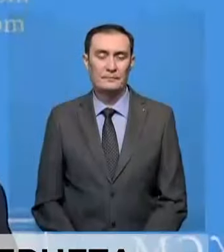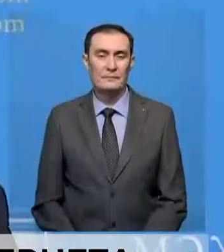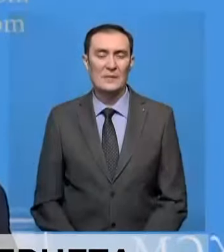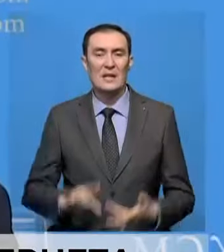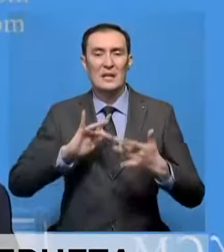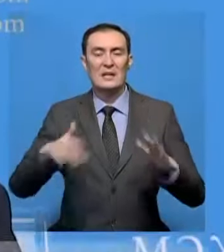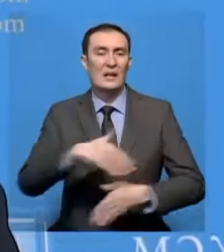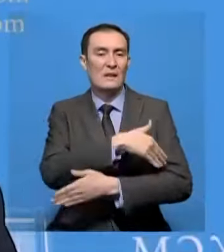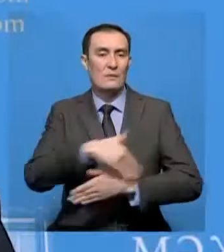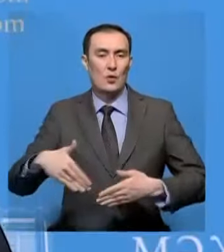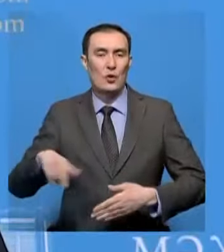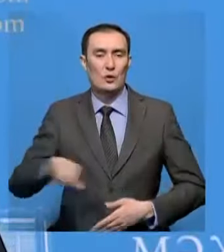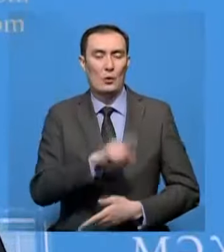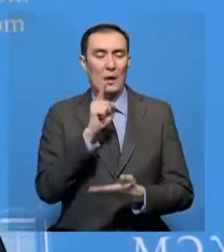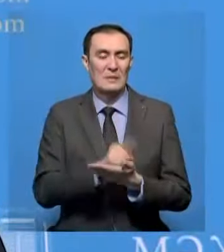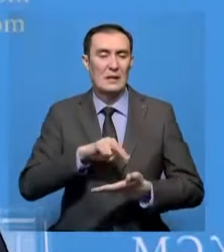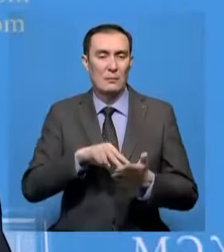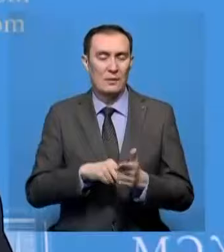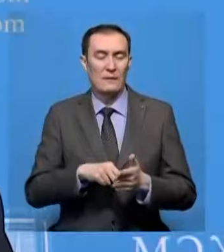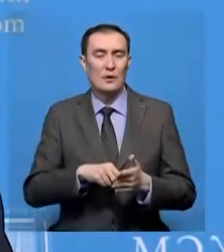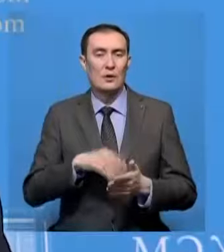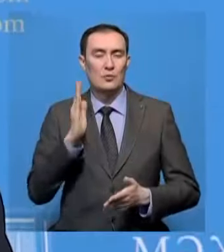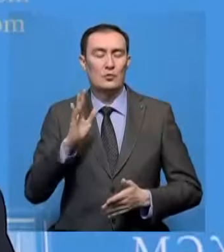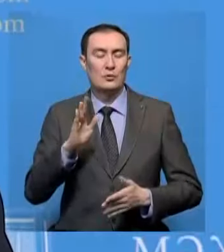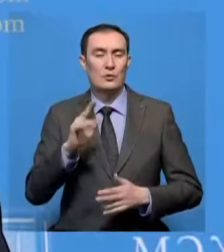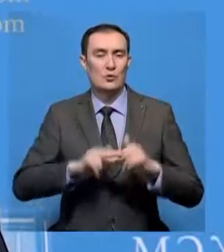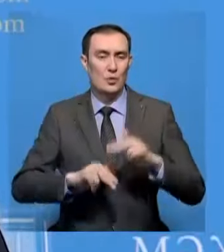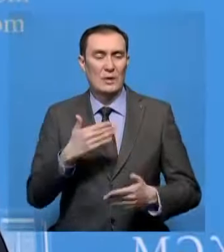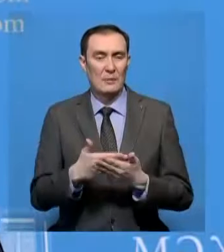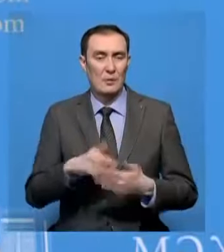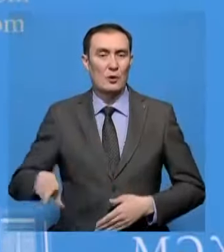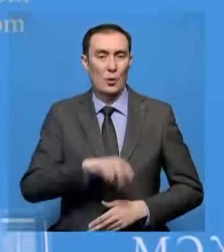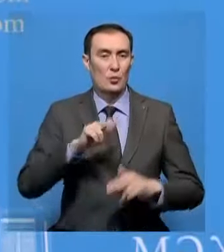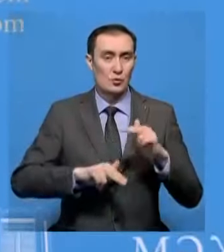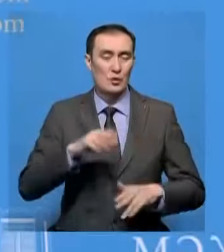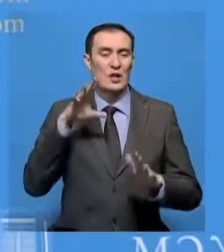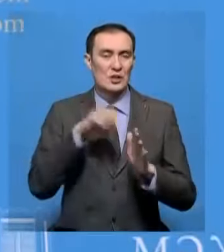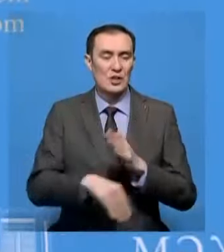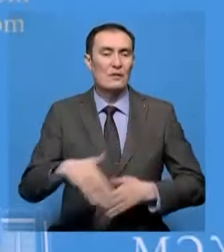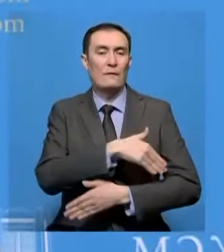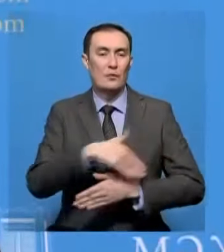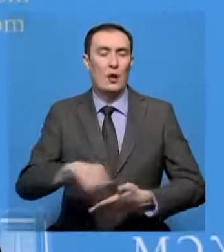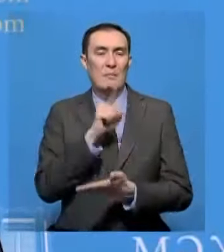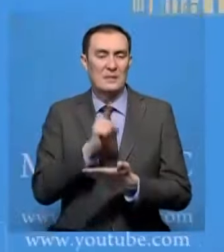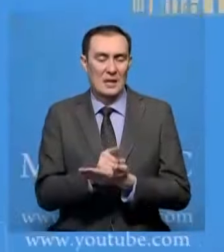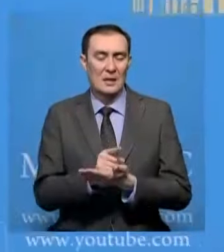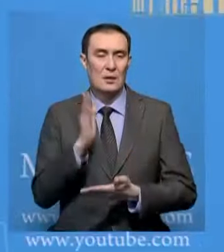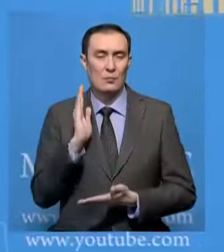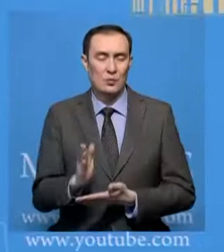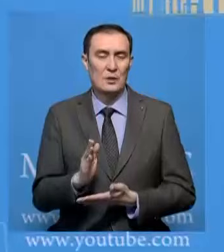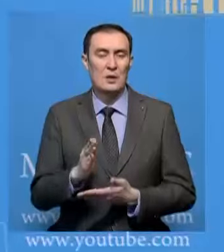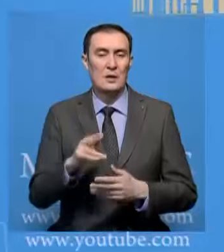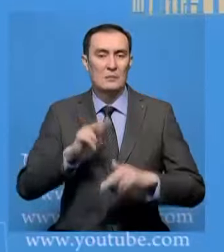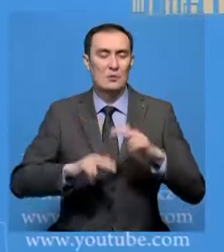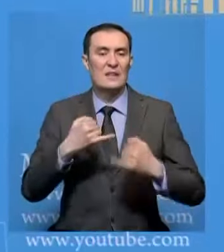Интернет вдоль дорог станет обязательно частью дорожных проектов всех. То есть, если дорога строится, значит, вдоль нее в обязательном порядке должен быть